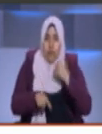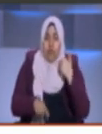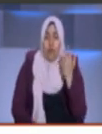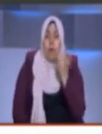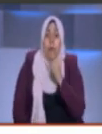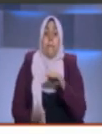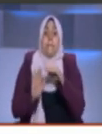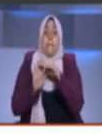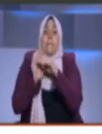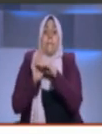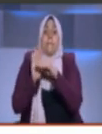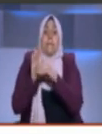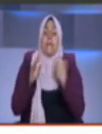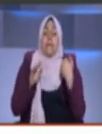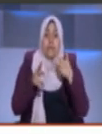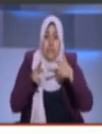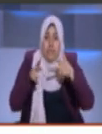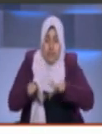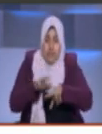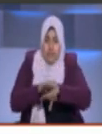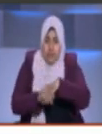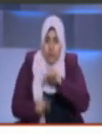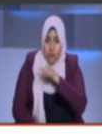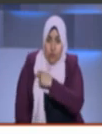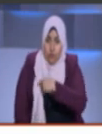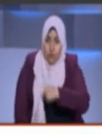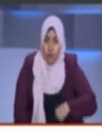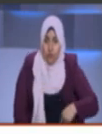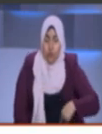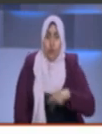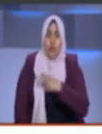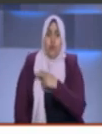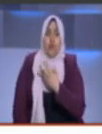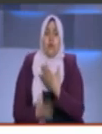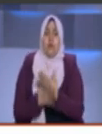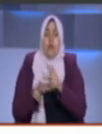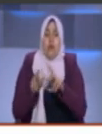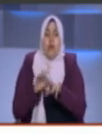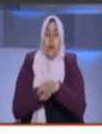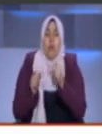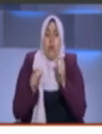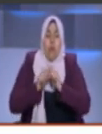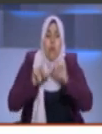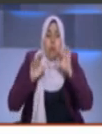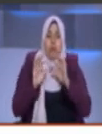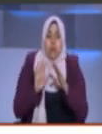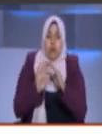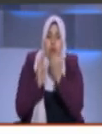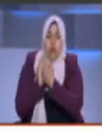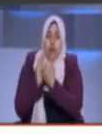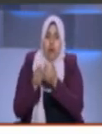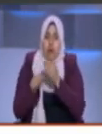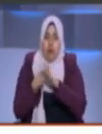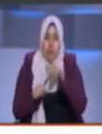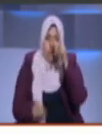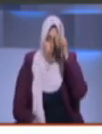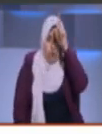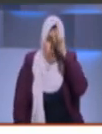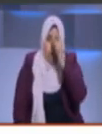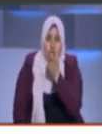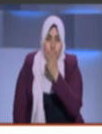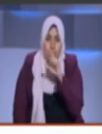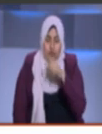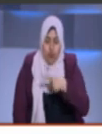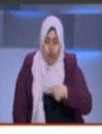قوة أو نقاط قوة هذا البرنامج وحسن تنفيذ الحكومة له ستكون واضحة على الاقتصاد الأردني